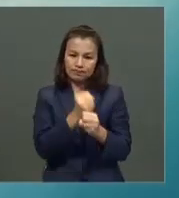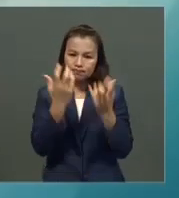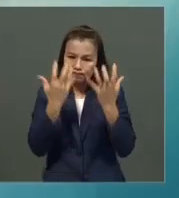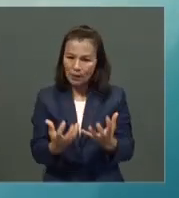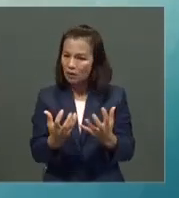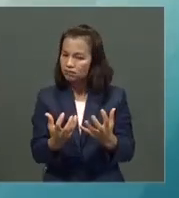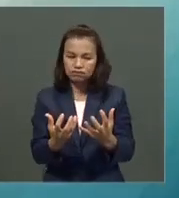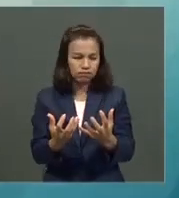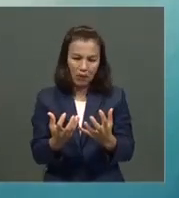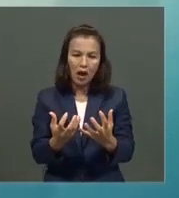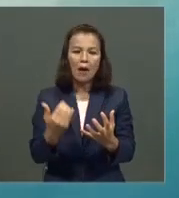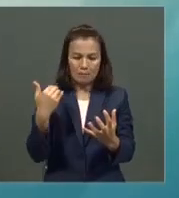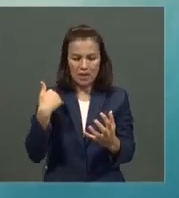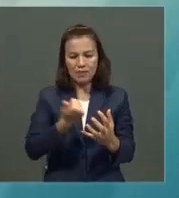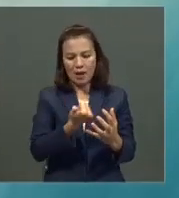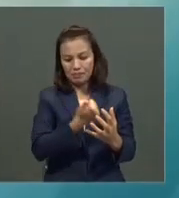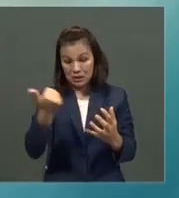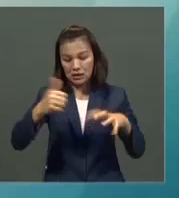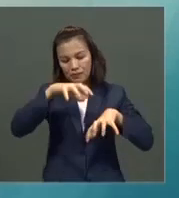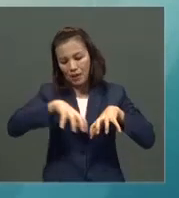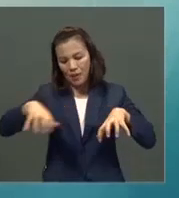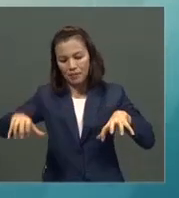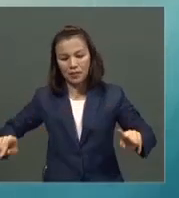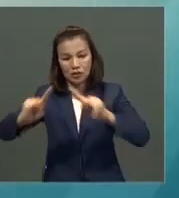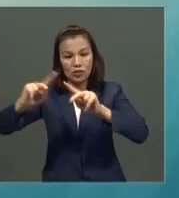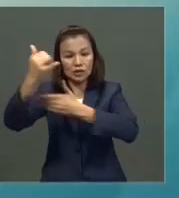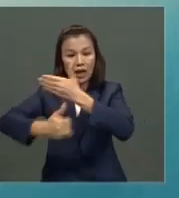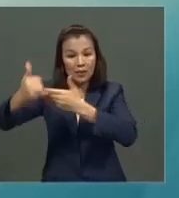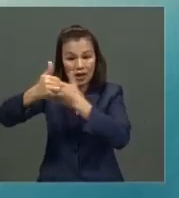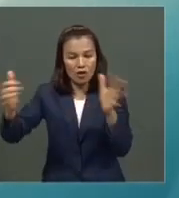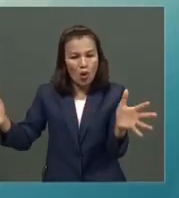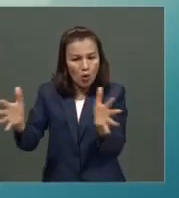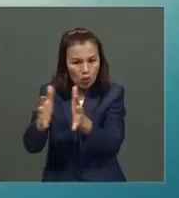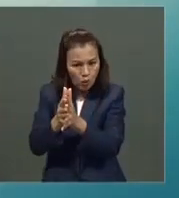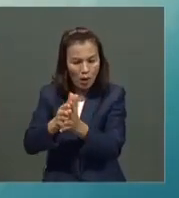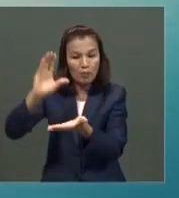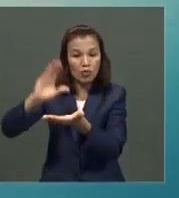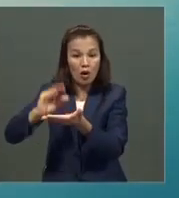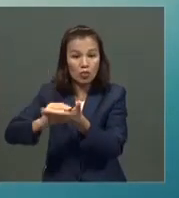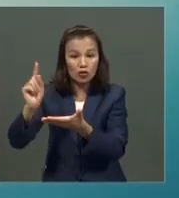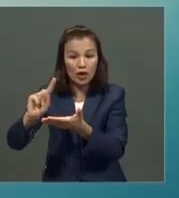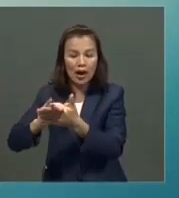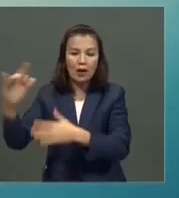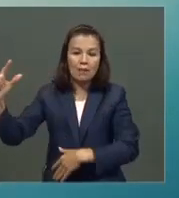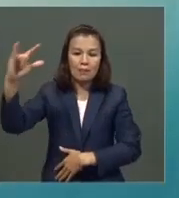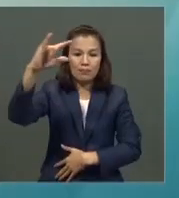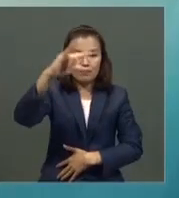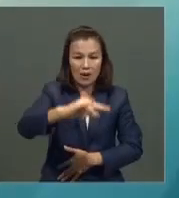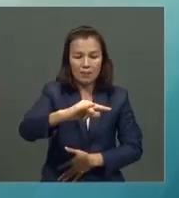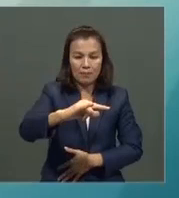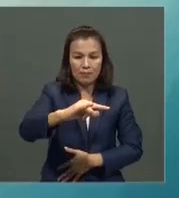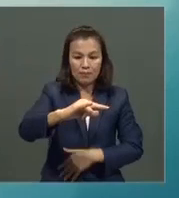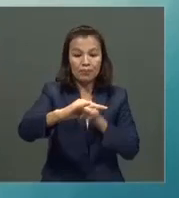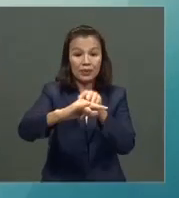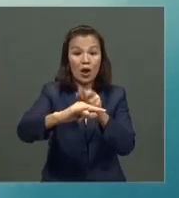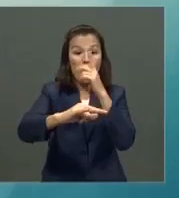างเข้มงวดนะคะวันนี้กระทรวงการต่างประเทศรายงานยอดรวมนะคะว่ามีเที่ยวบินนำคนไทยกลับบ้านเนี่ยนะ